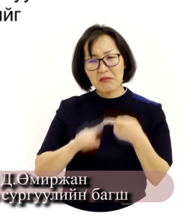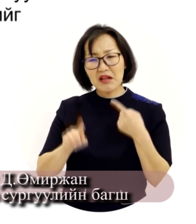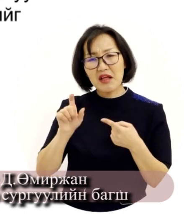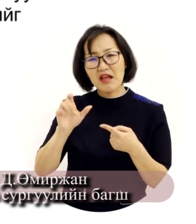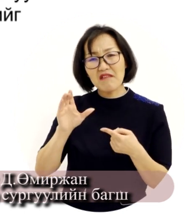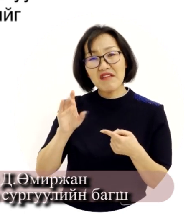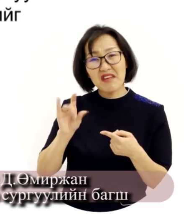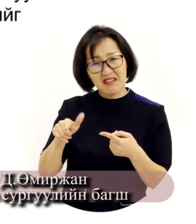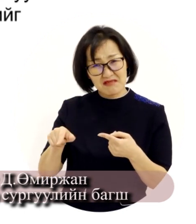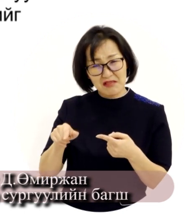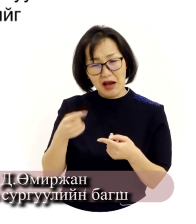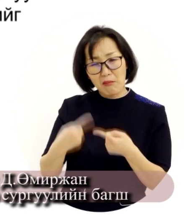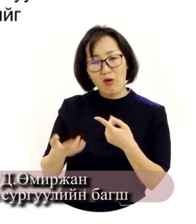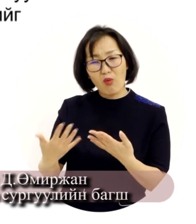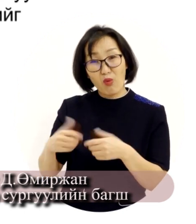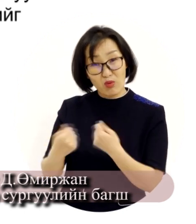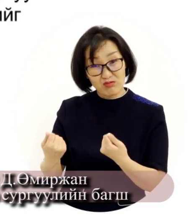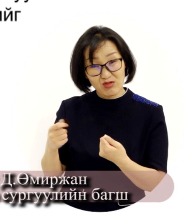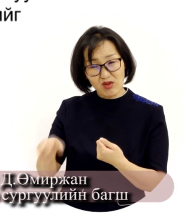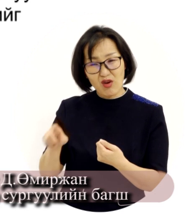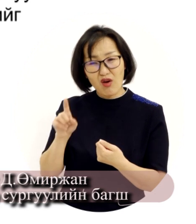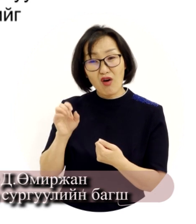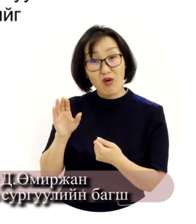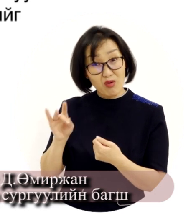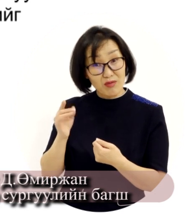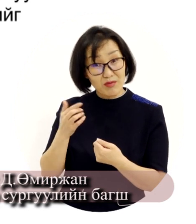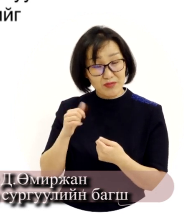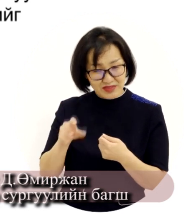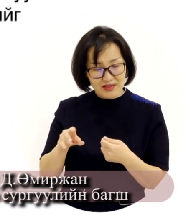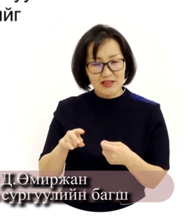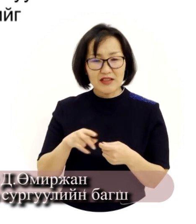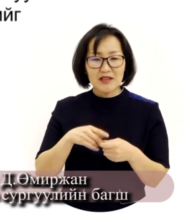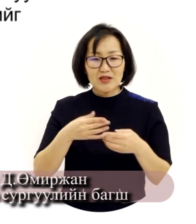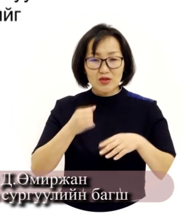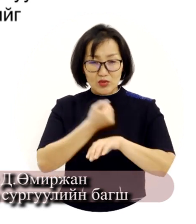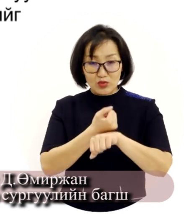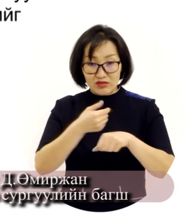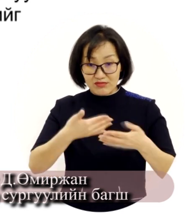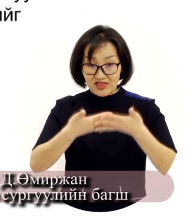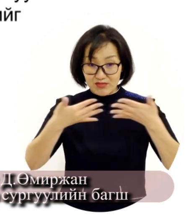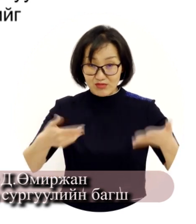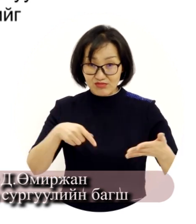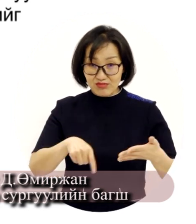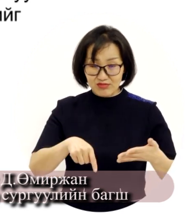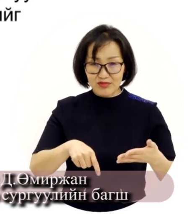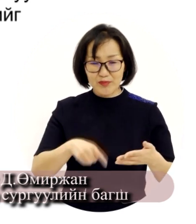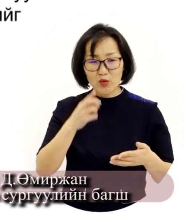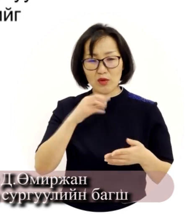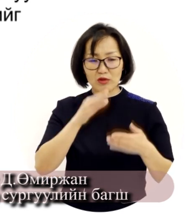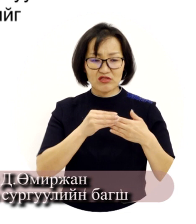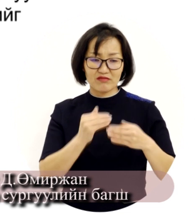жұмыс жасау адамның нақты мүмкіндіктерінен әлде қайда жоғары болатын. Тас дәуірі үш